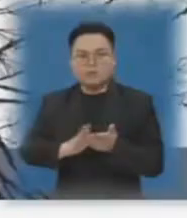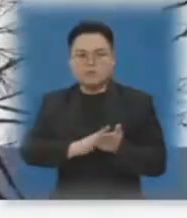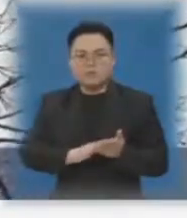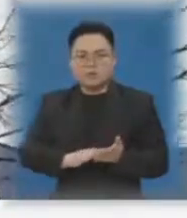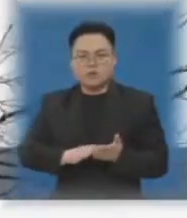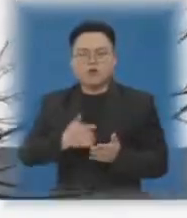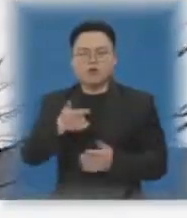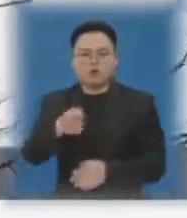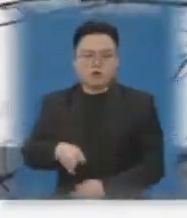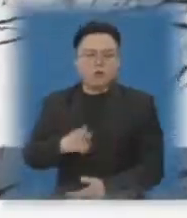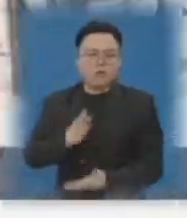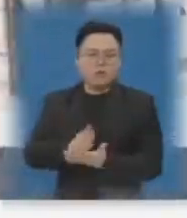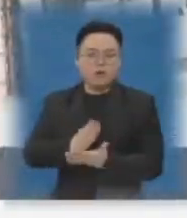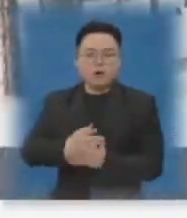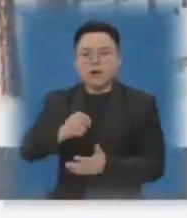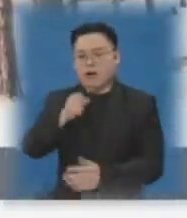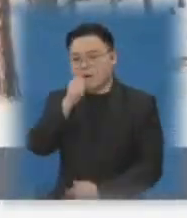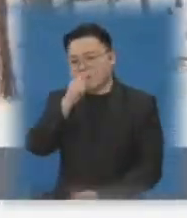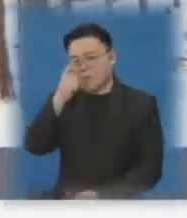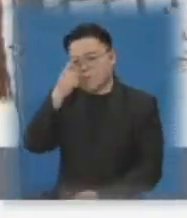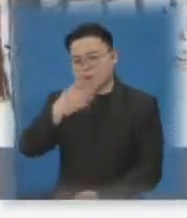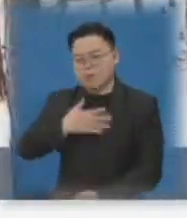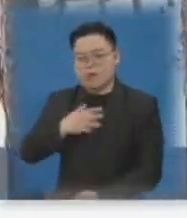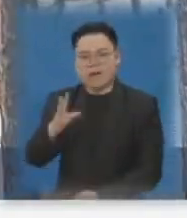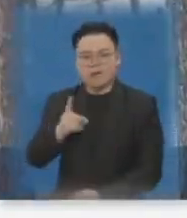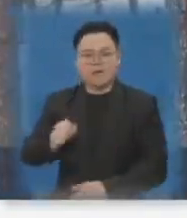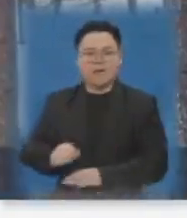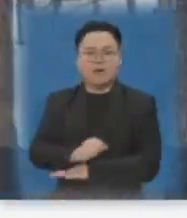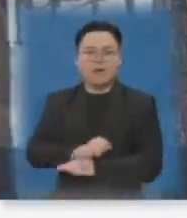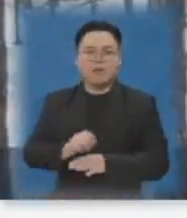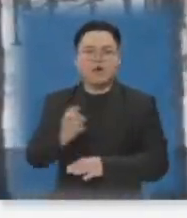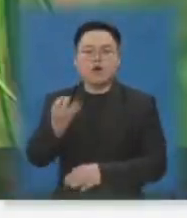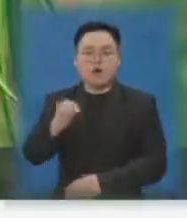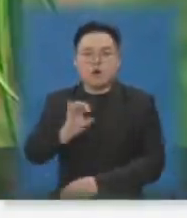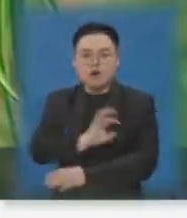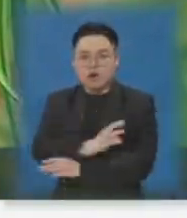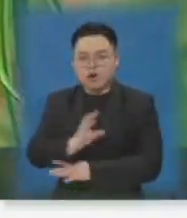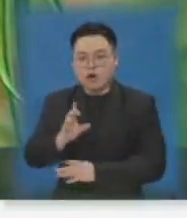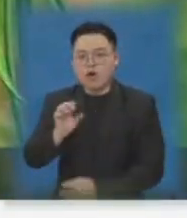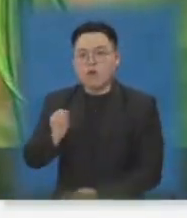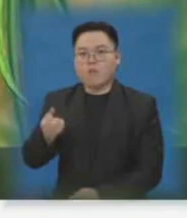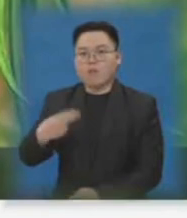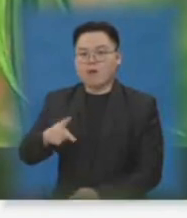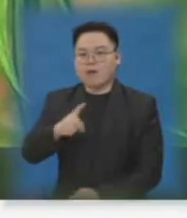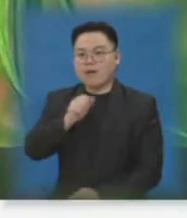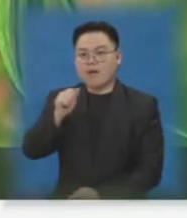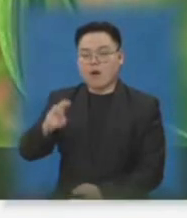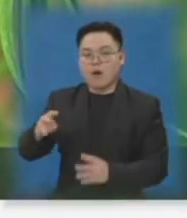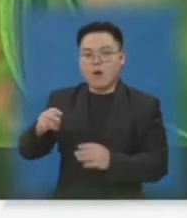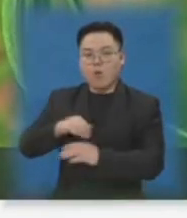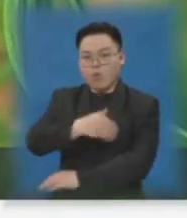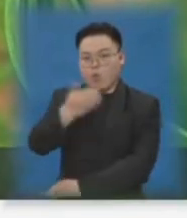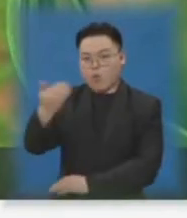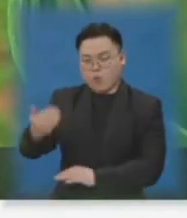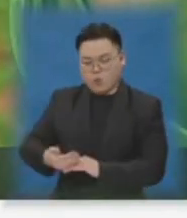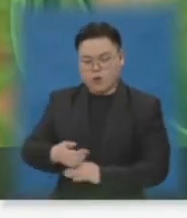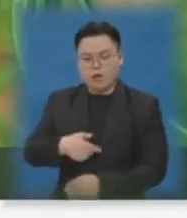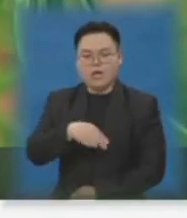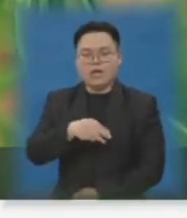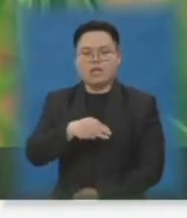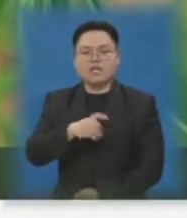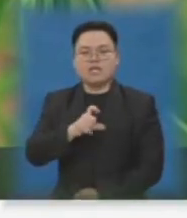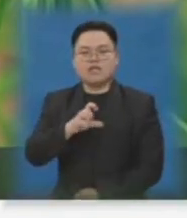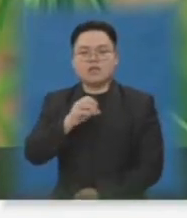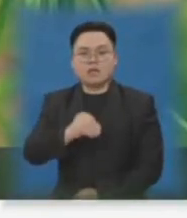холбогдолтой. Харамсалтай нь манай орны 11 аймгийн ойн сан бүхий газар Богдхон уулын тусгай хамгаалалт газар, Горьх Тэрэлжийн байгалийн